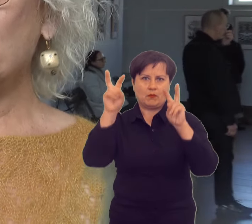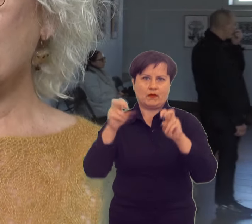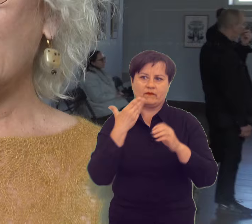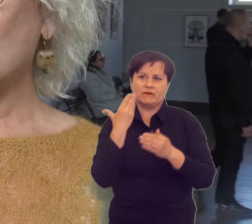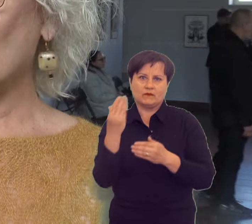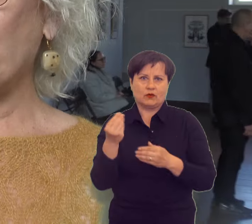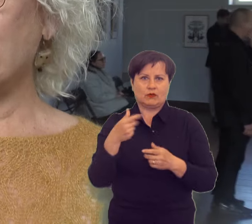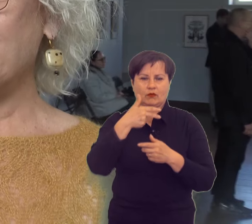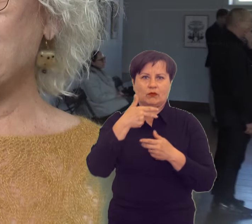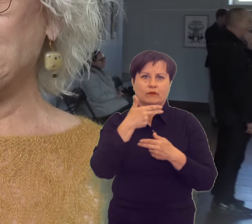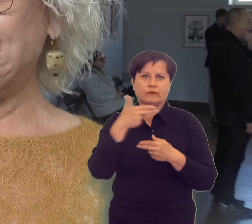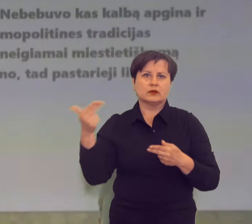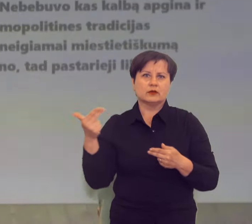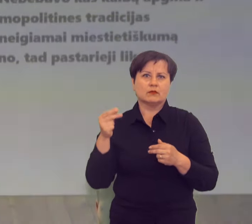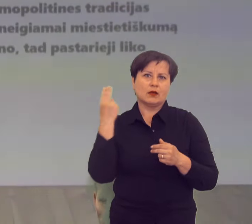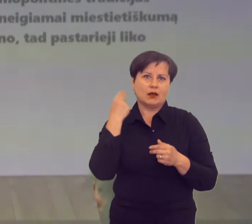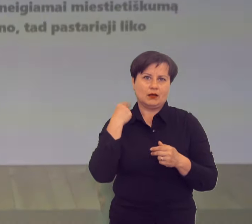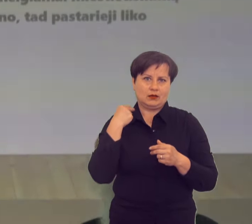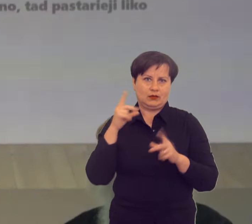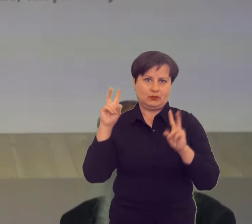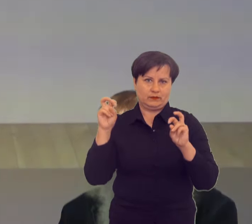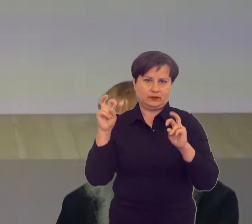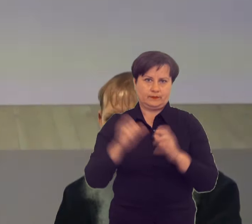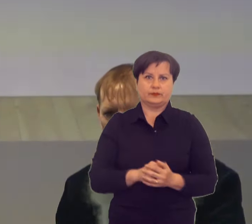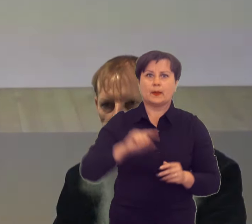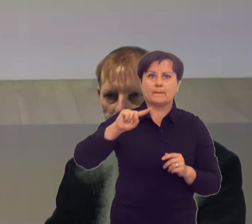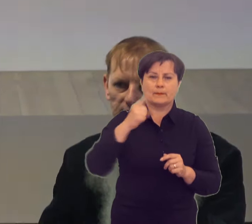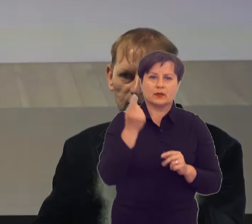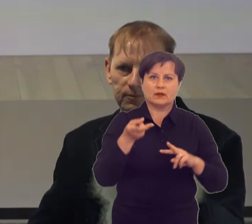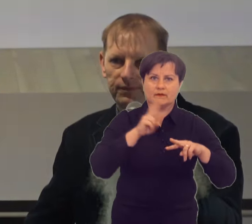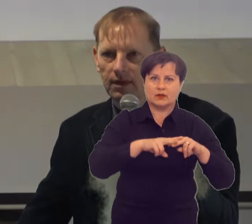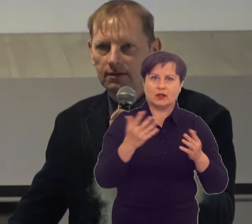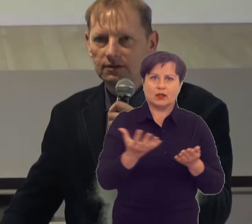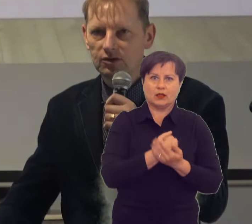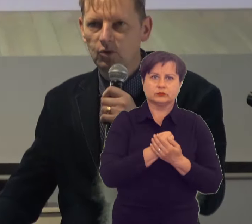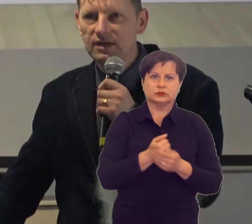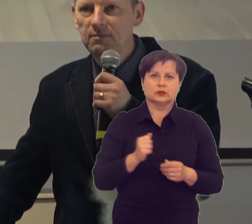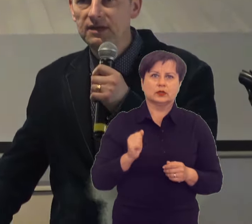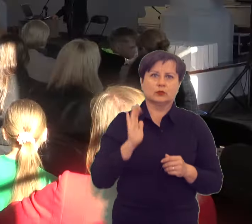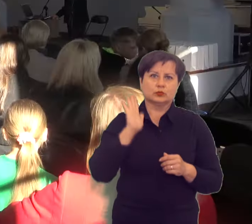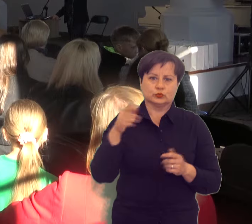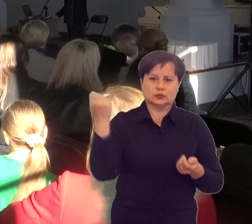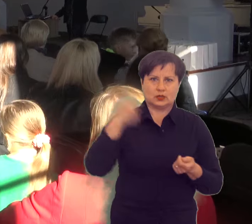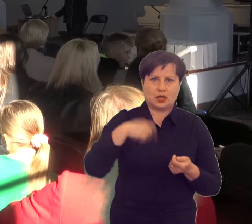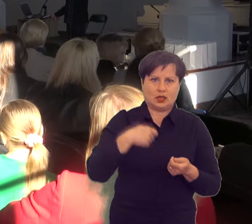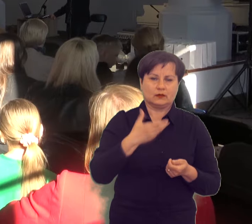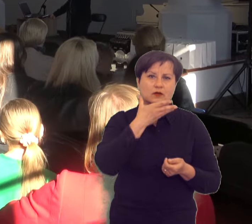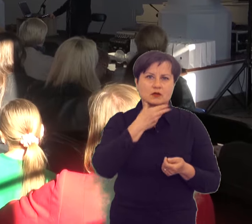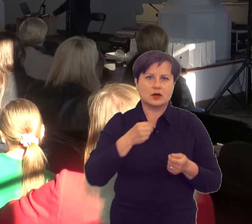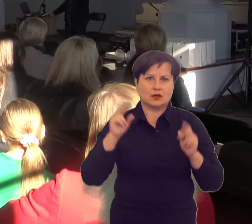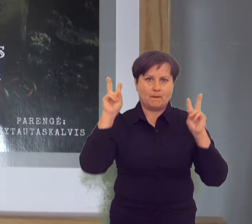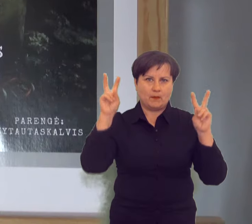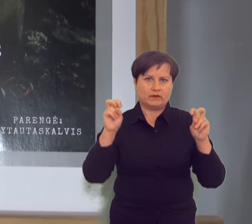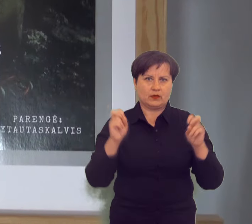savo įmonei angliško pavadinimo. Pirmąją vietą iškovojo būsimasis Kalvis, jo įmonė gražių